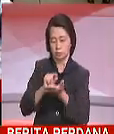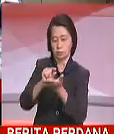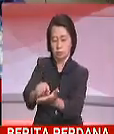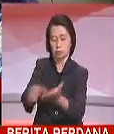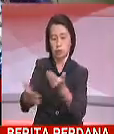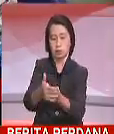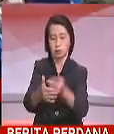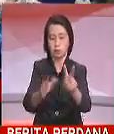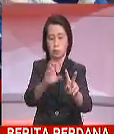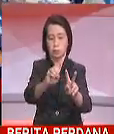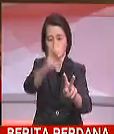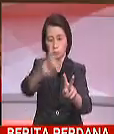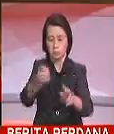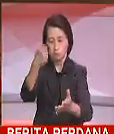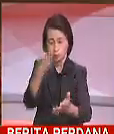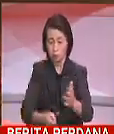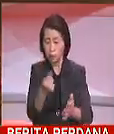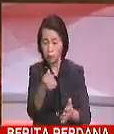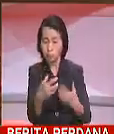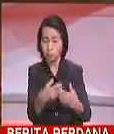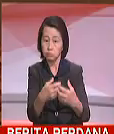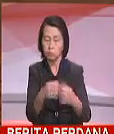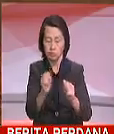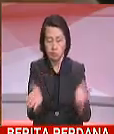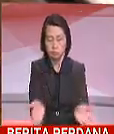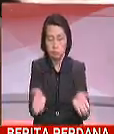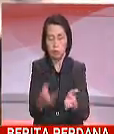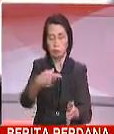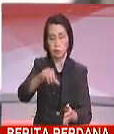sehingga 20% ke atas nilai mesin. Ini dapat menggalakkan